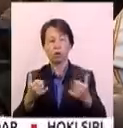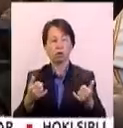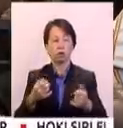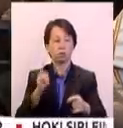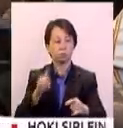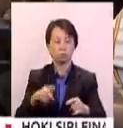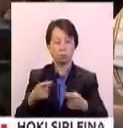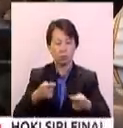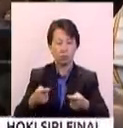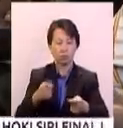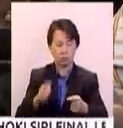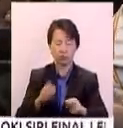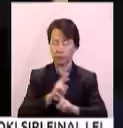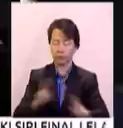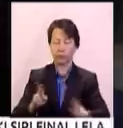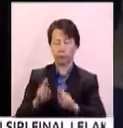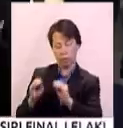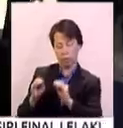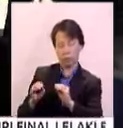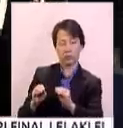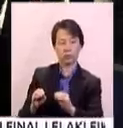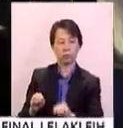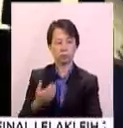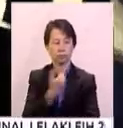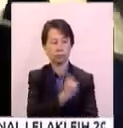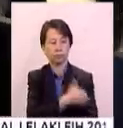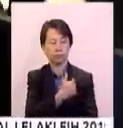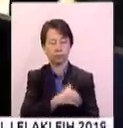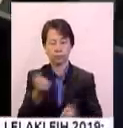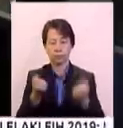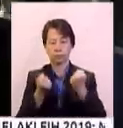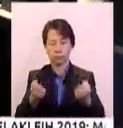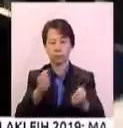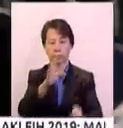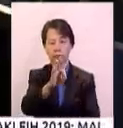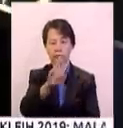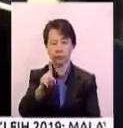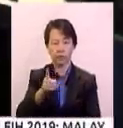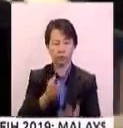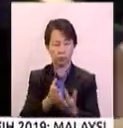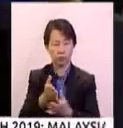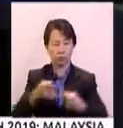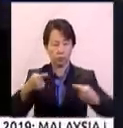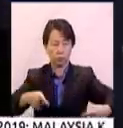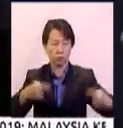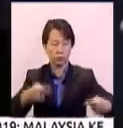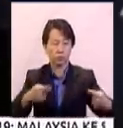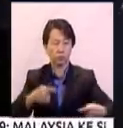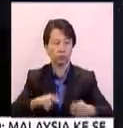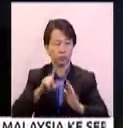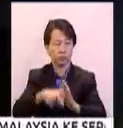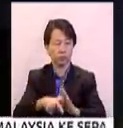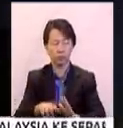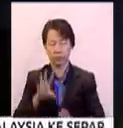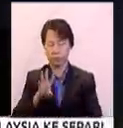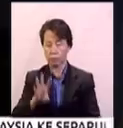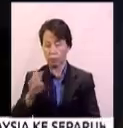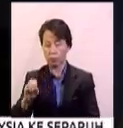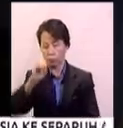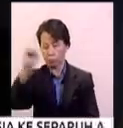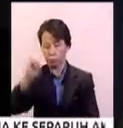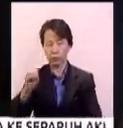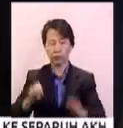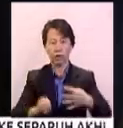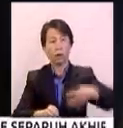to handle. So we need to prepare them well. Menurut bekas pelumba Formula 1 negara itu, menerusi pertandingan itu nanti, 40 peserta